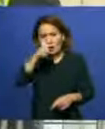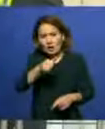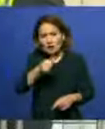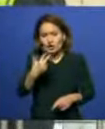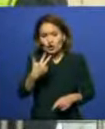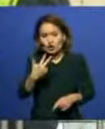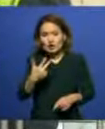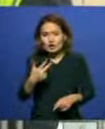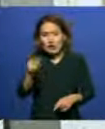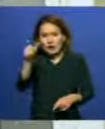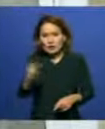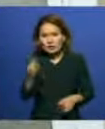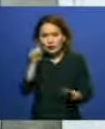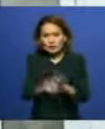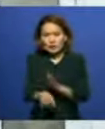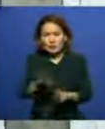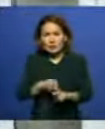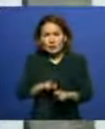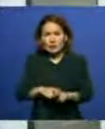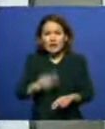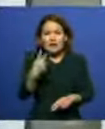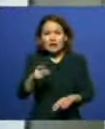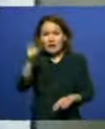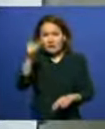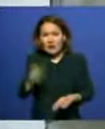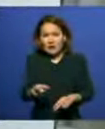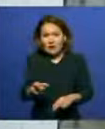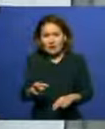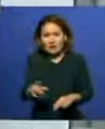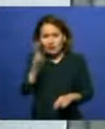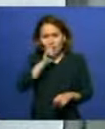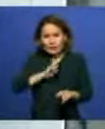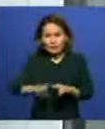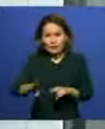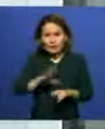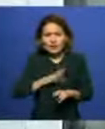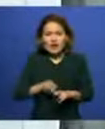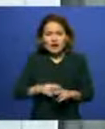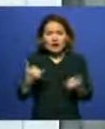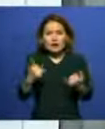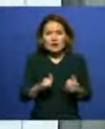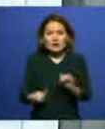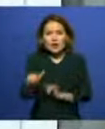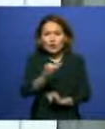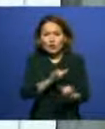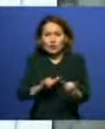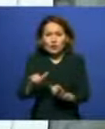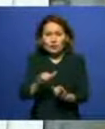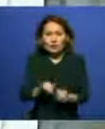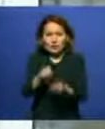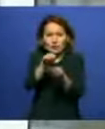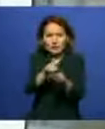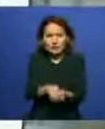жүктеген. Оның екеуі осы уақытқа дейін үсті-үсті жоғалып кетті деп саналып келді. Олардың денесін қай жерде көмгендігін өзі көрсетіп